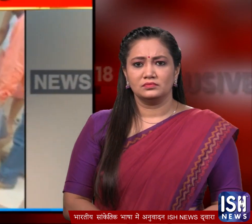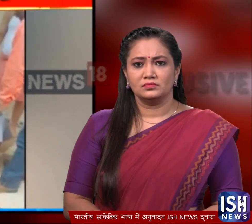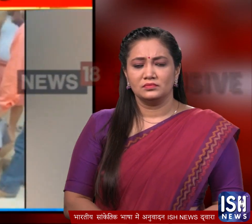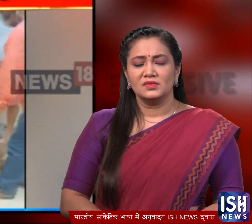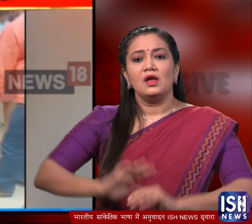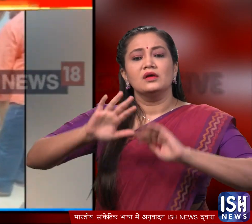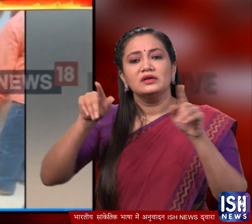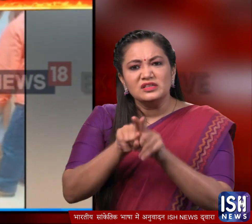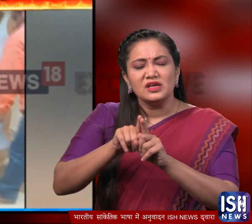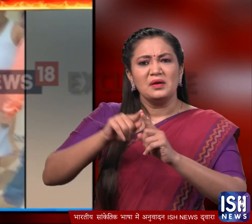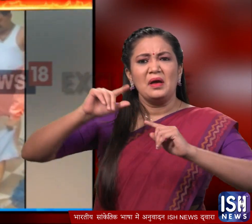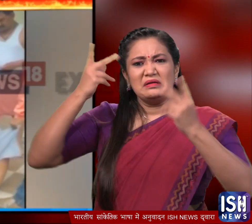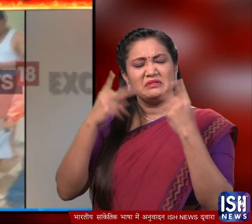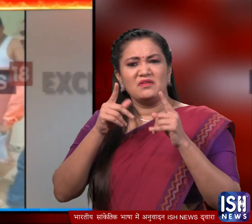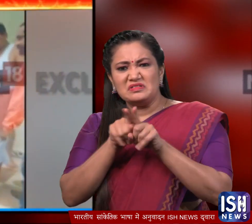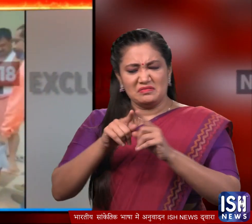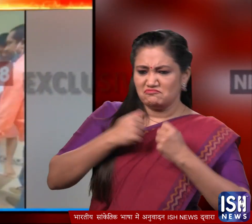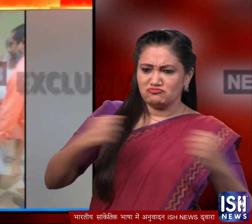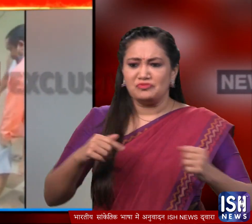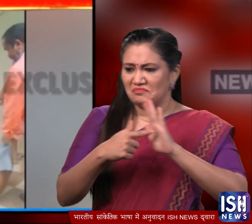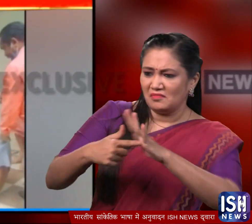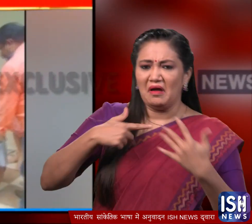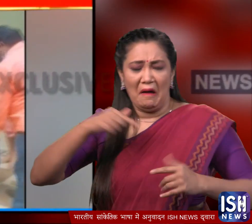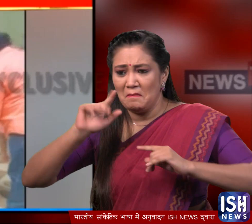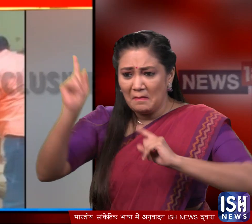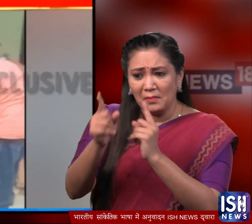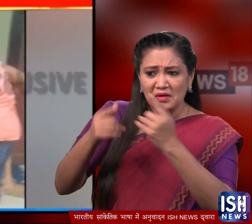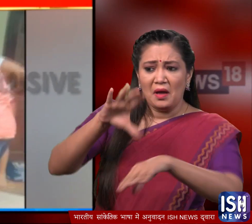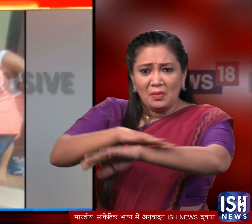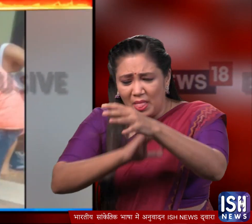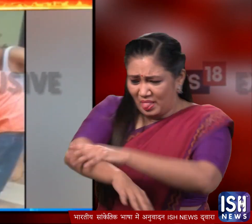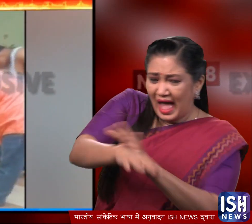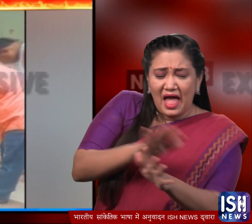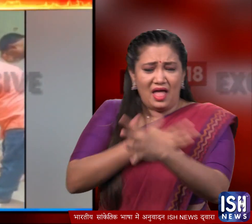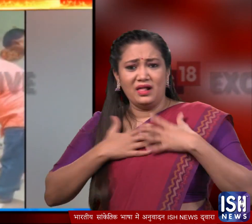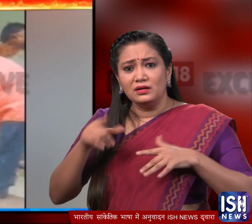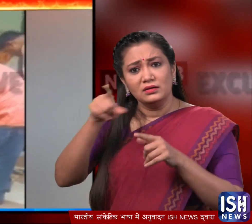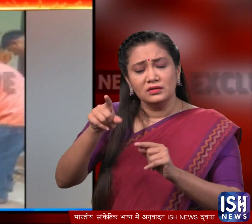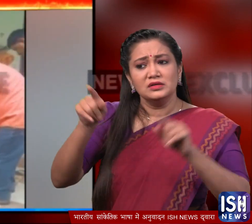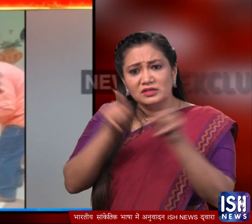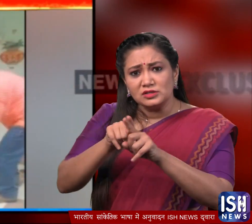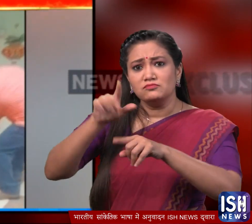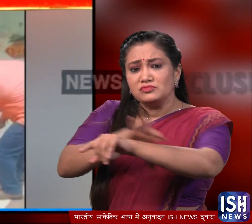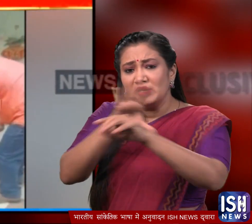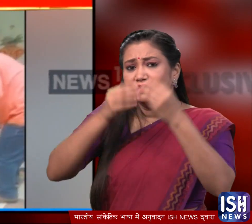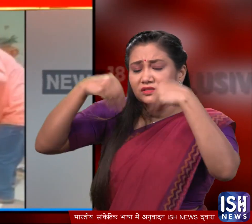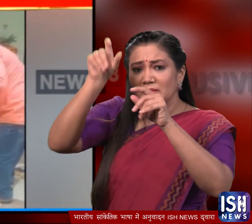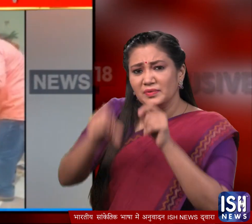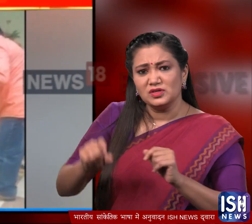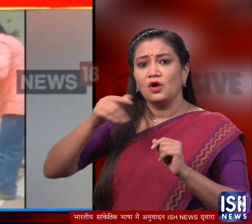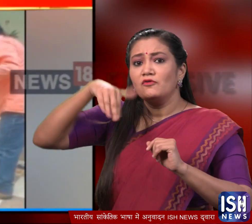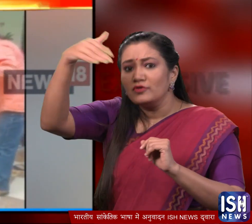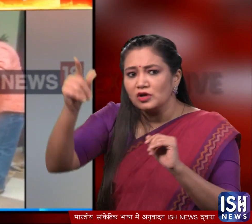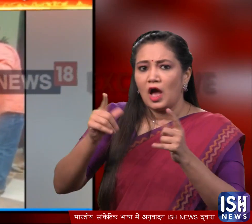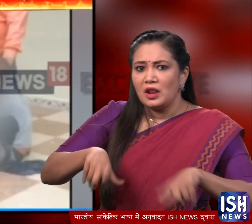यही नहीं, अपनी इस हरकत पर वो जमकर इतराया और ये जताने की कोशिश करने लगा कि छेड़खानी का आरोप लगने के बाद वही चूड़ी बेचने वाले शख्स के